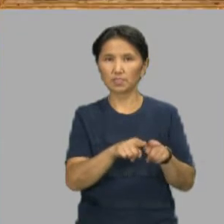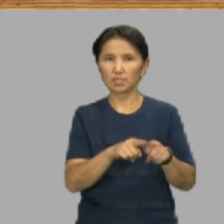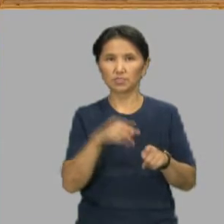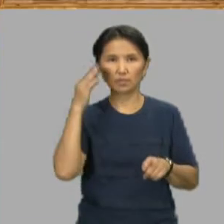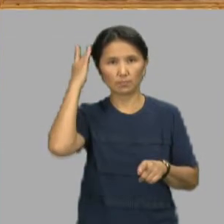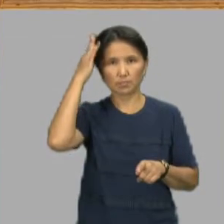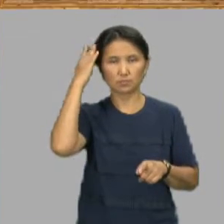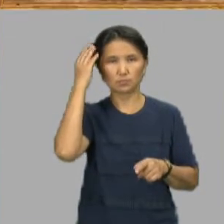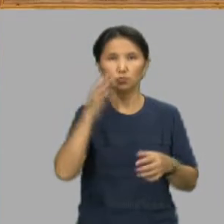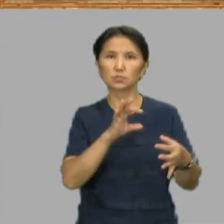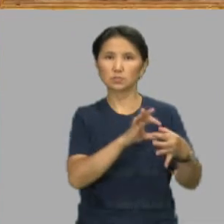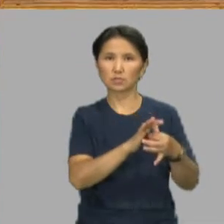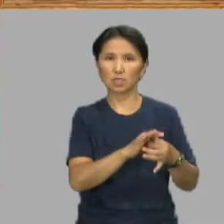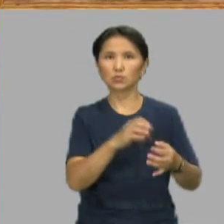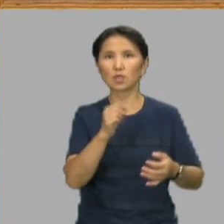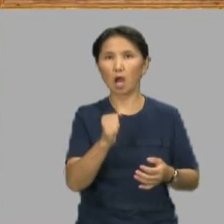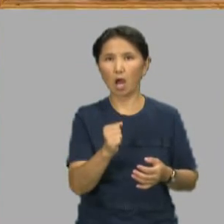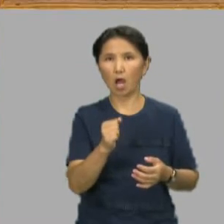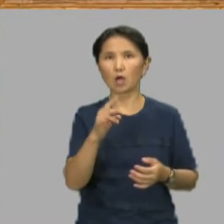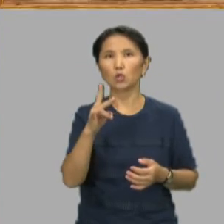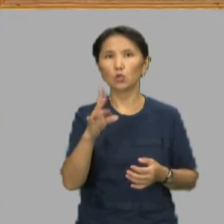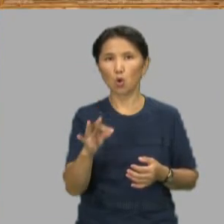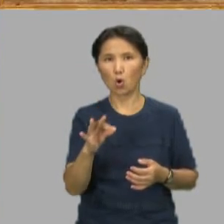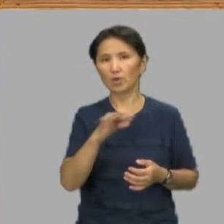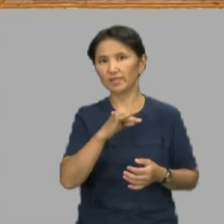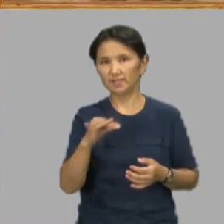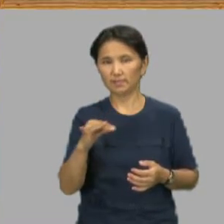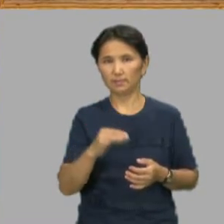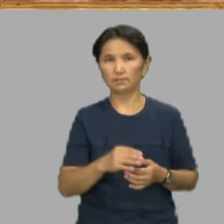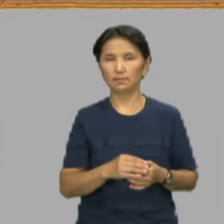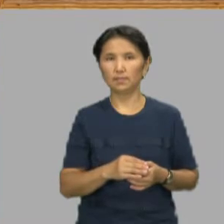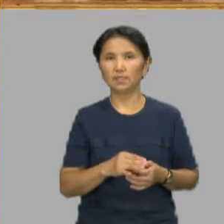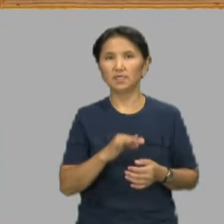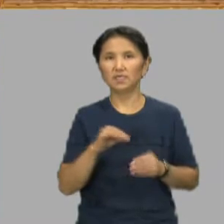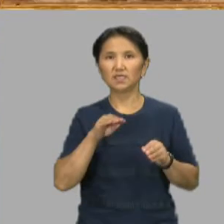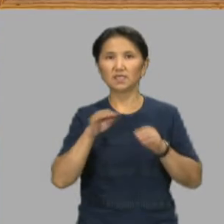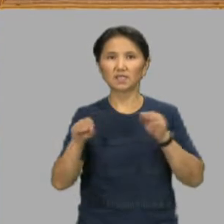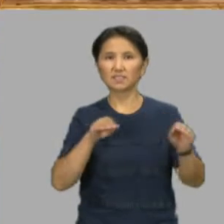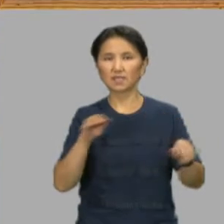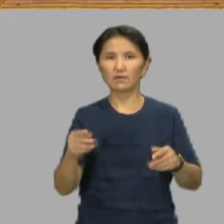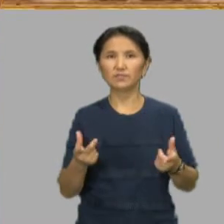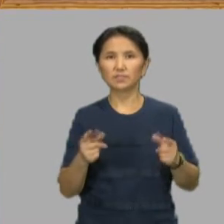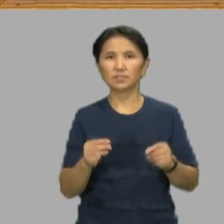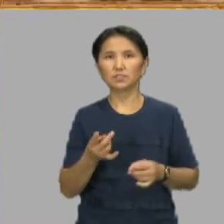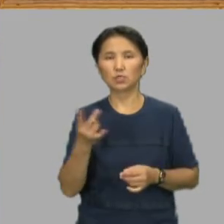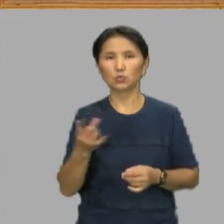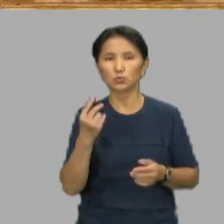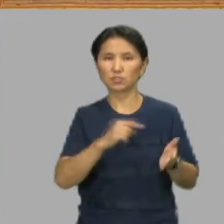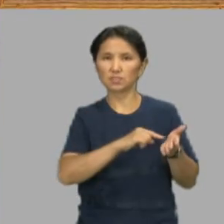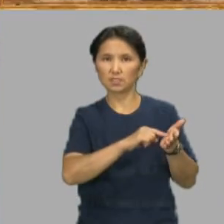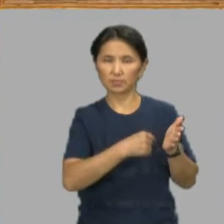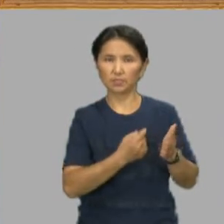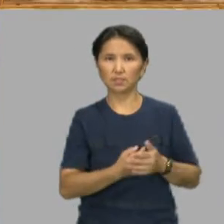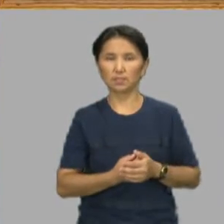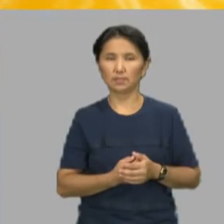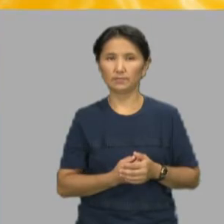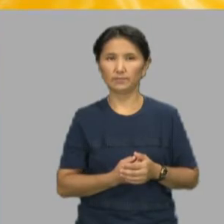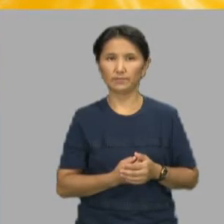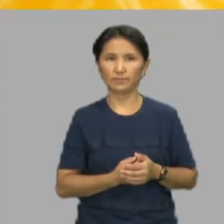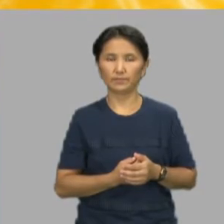союзы «а», «но», «и» и расставьте, где нужно запятые.